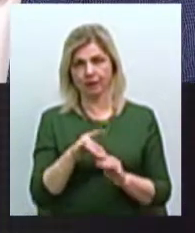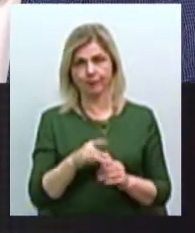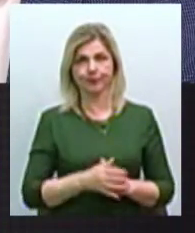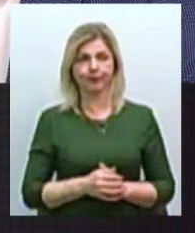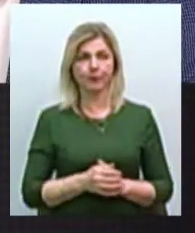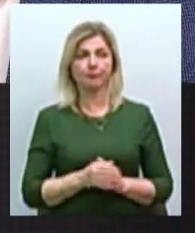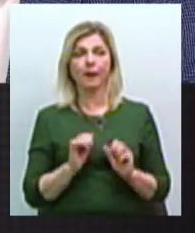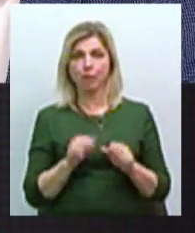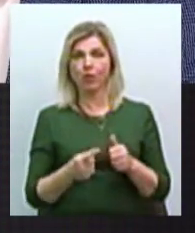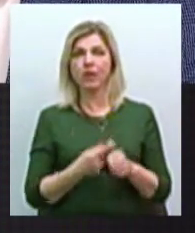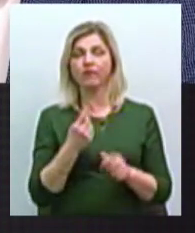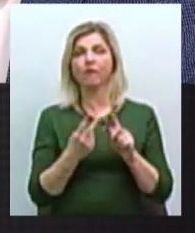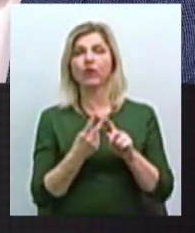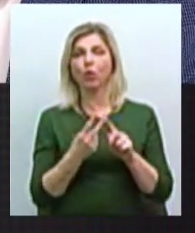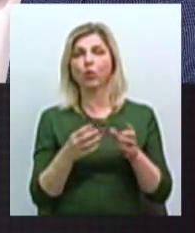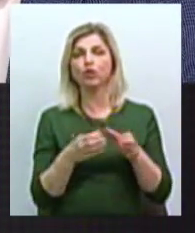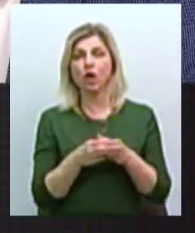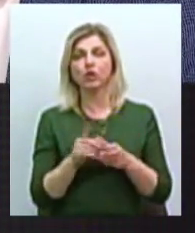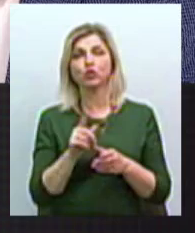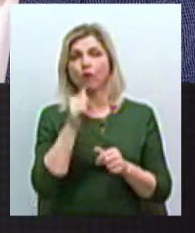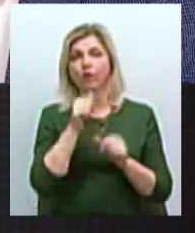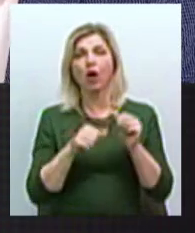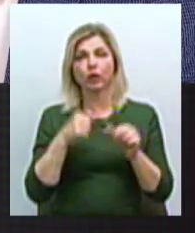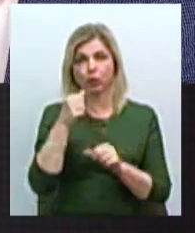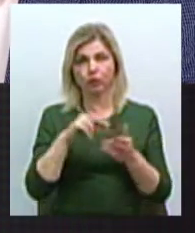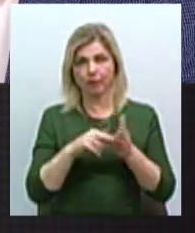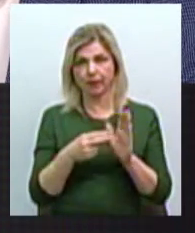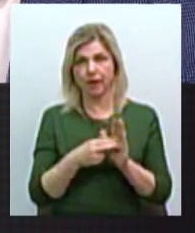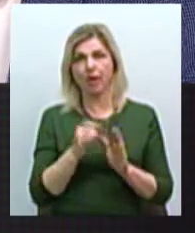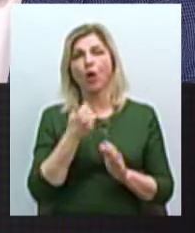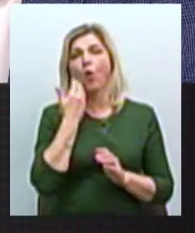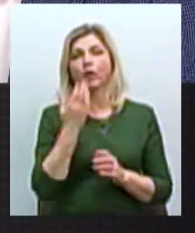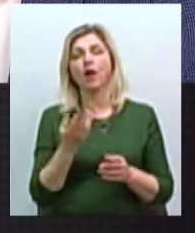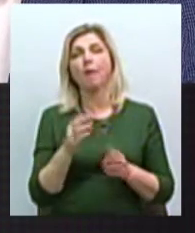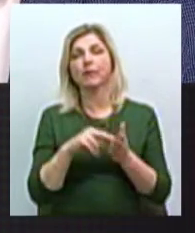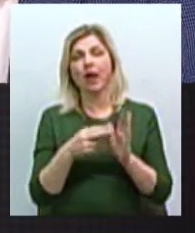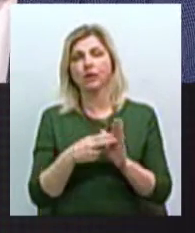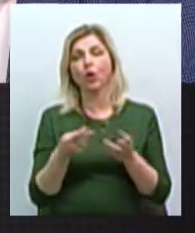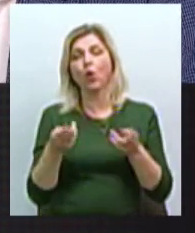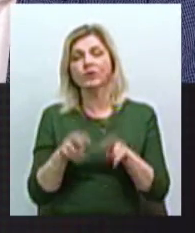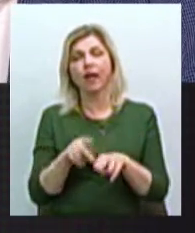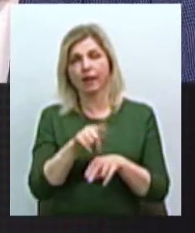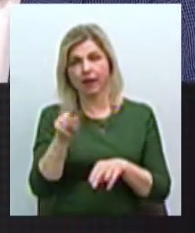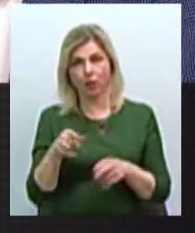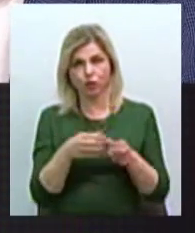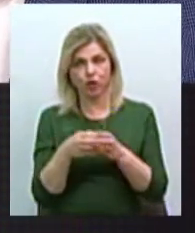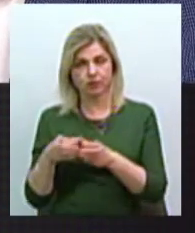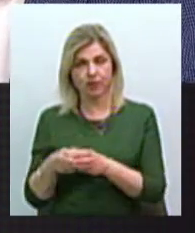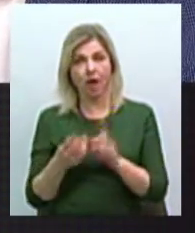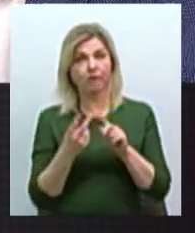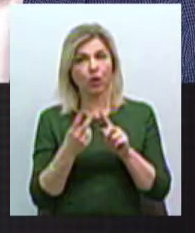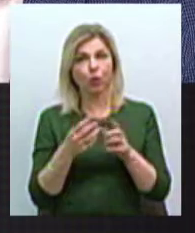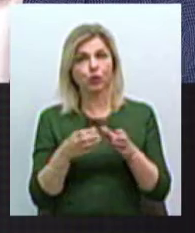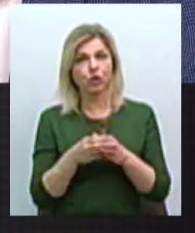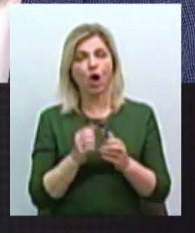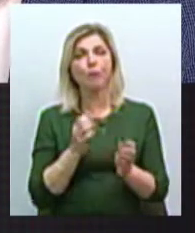назвать второй участок, который в следующем году планируется, и когда планируются остальные участки? Этот участок находится на